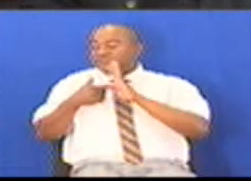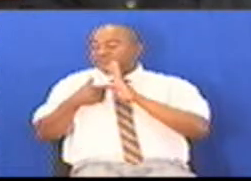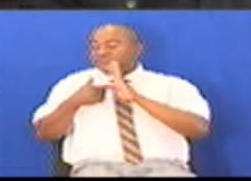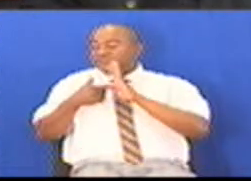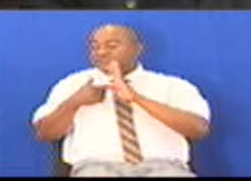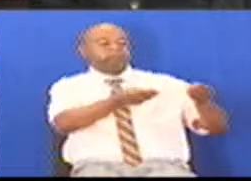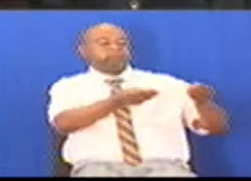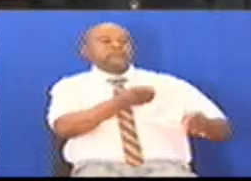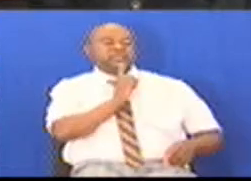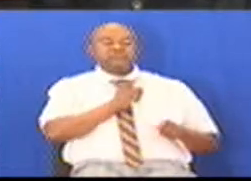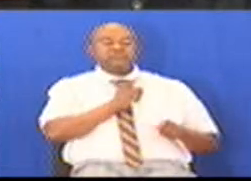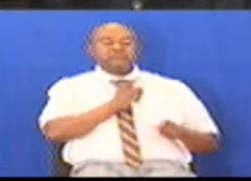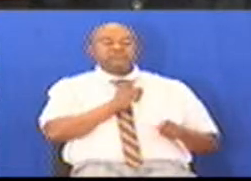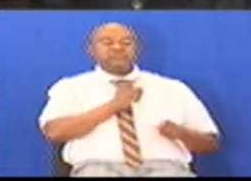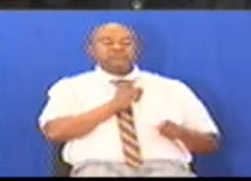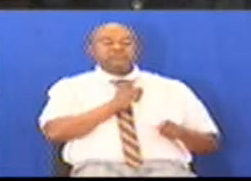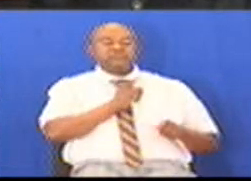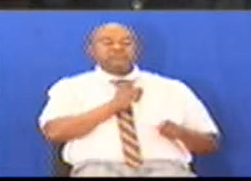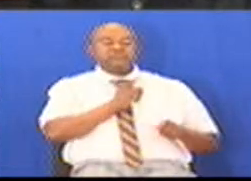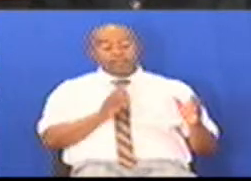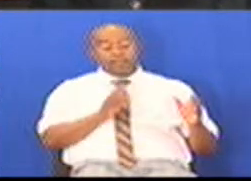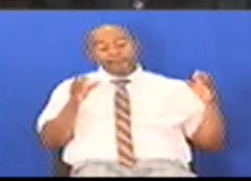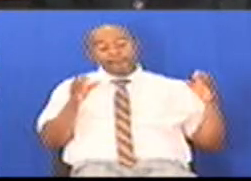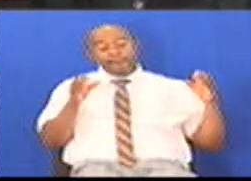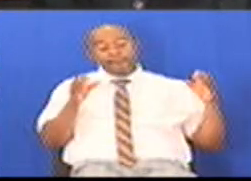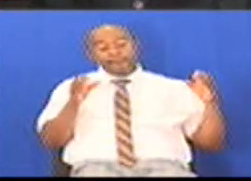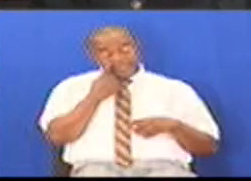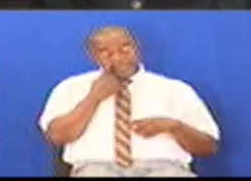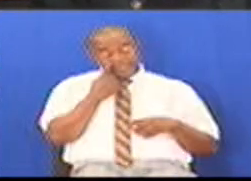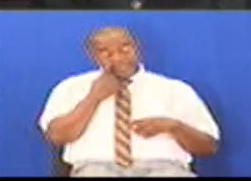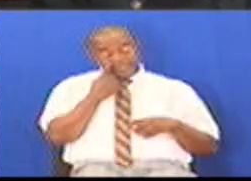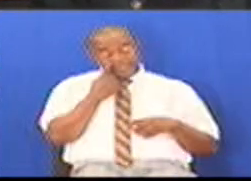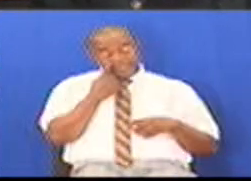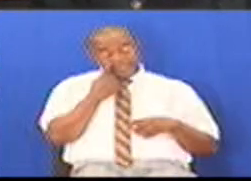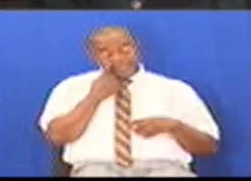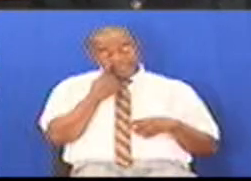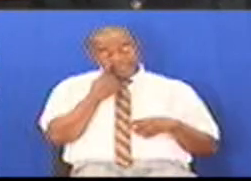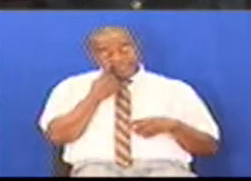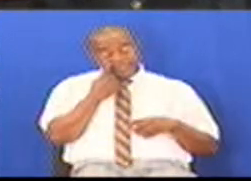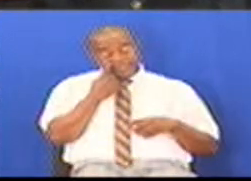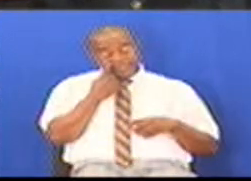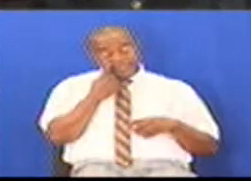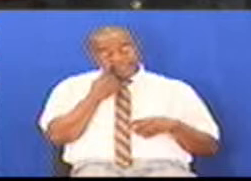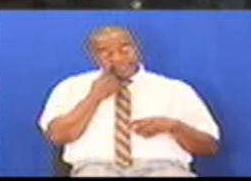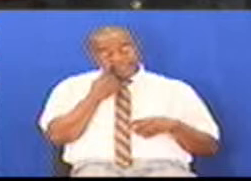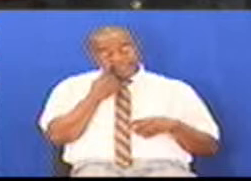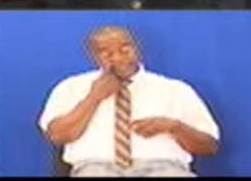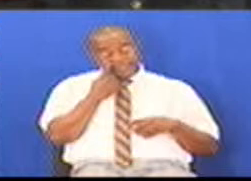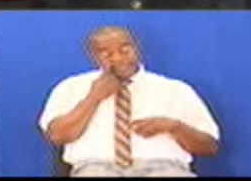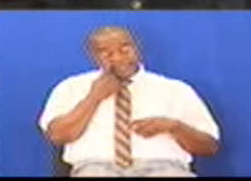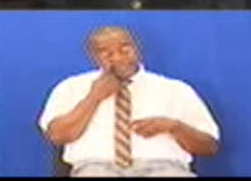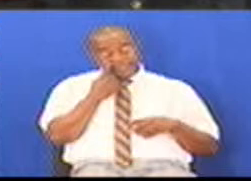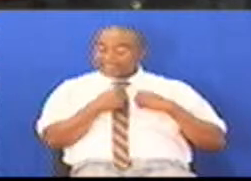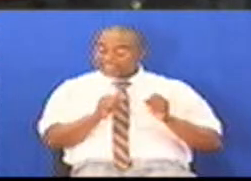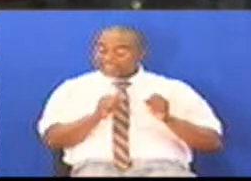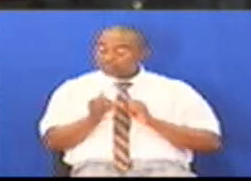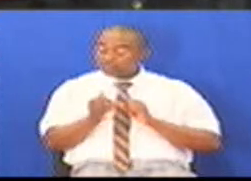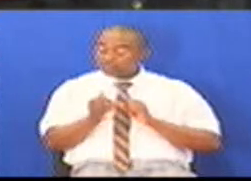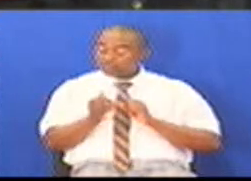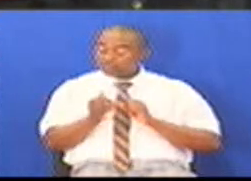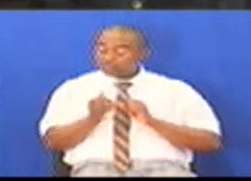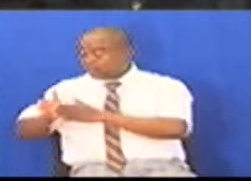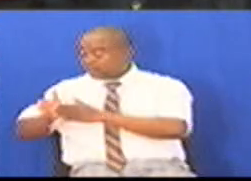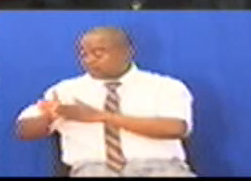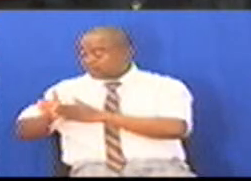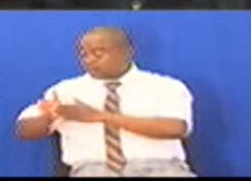Aidha, kamati inaona changamoto ya utekelezaji wa swala hili hasa ikizingatiwa kuwa kuna miradi inayotekelezwa katika serikali za mitaa